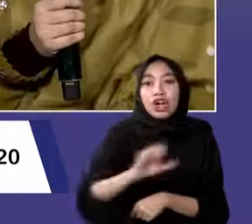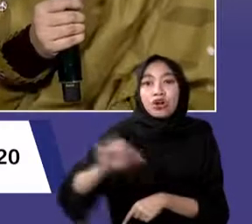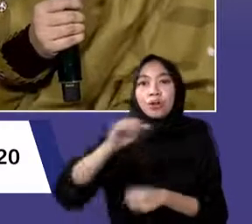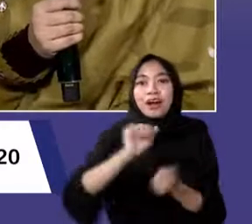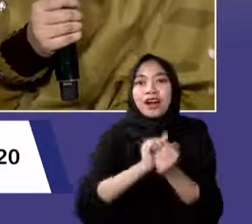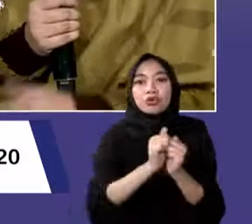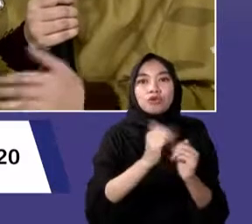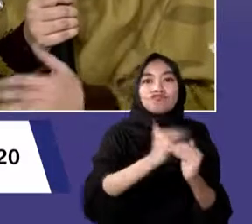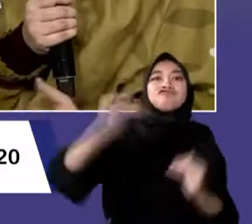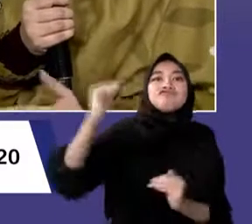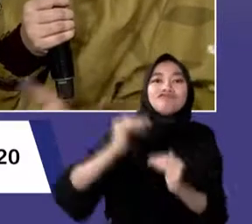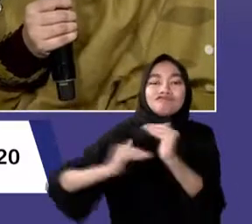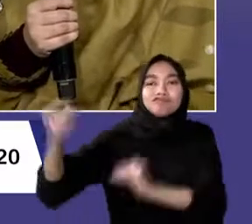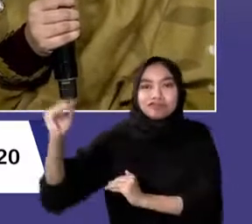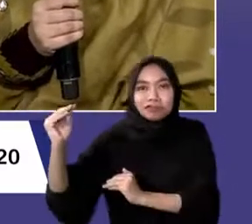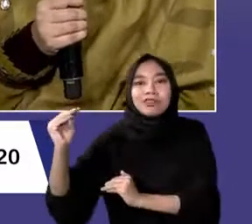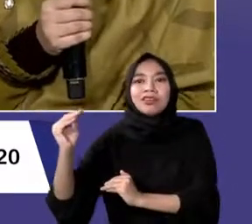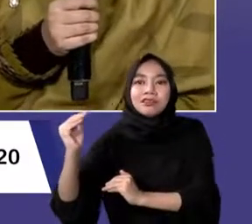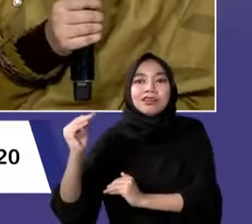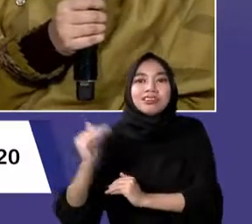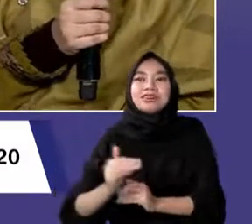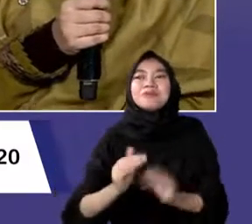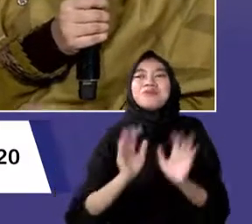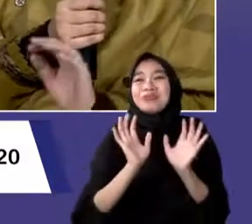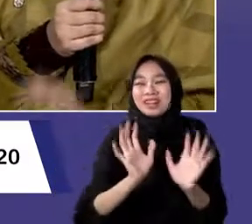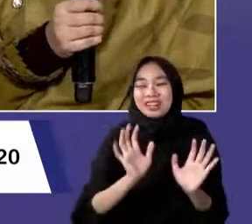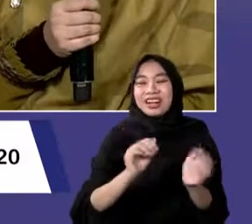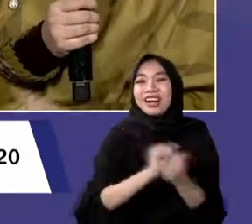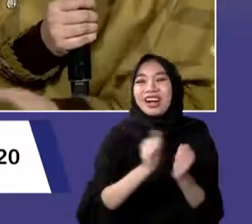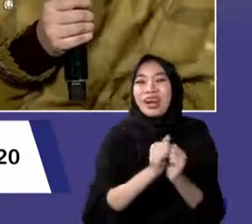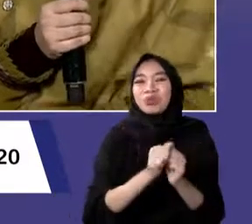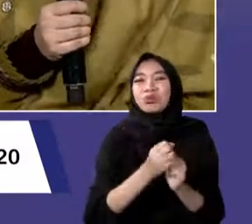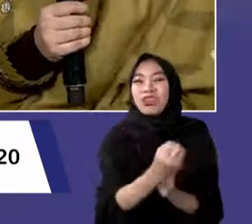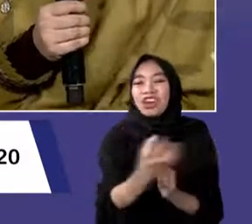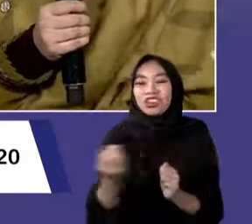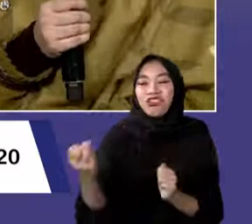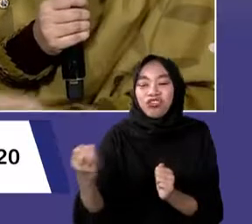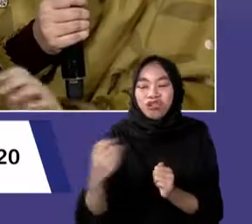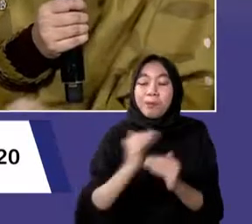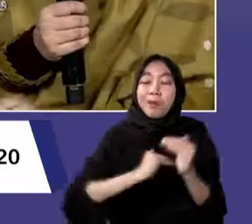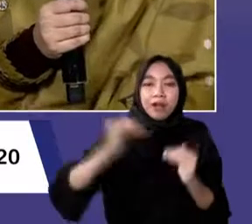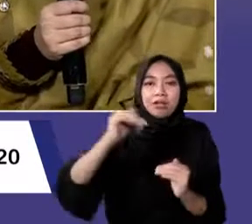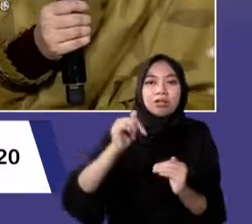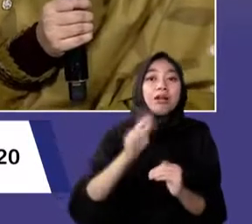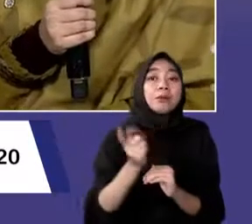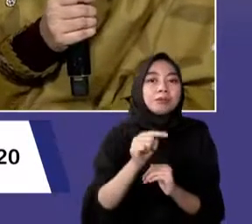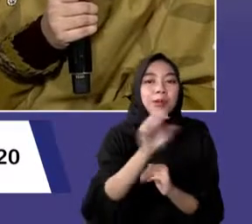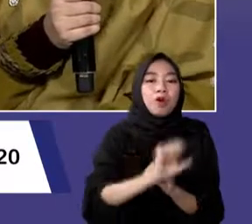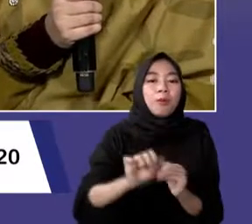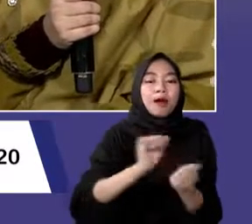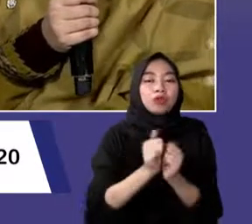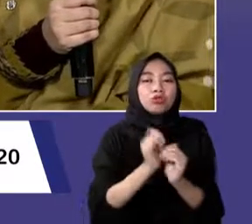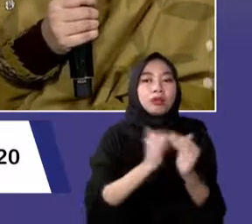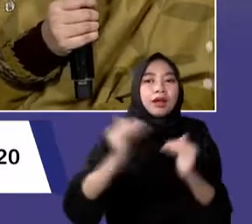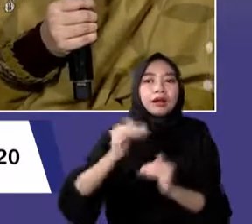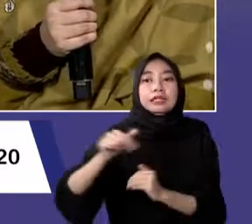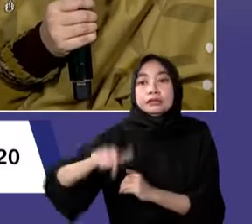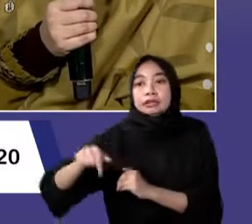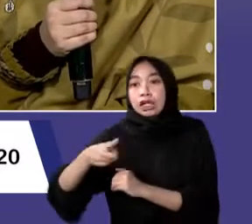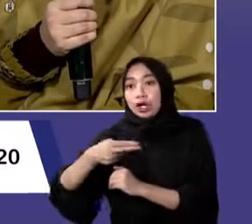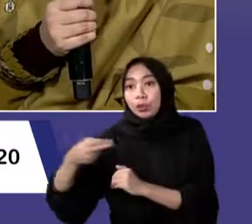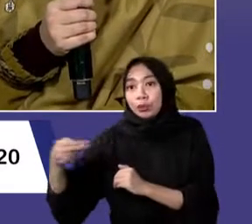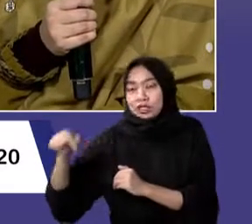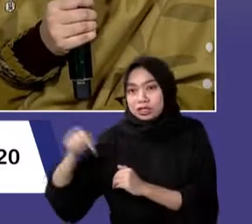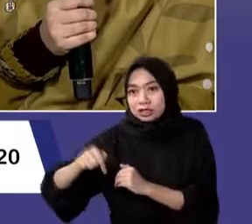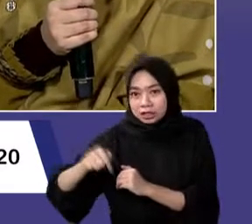terjadi kenaikan kasus yang sangat signifikan sehingga mengakibatkan rata-rata kasus aktif dunianya juga meningkat. Angka kesembuhan sama, di Indonesia angka kesembuhan